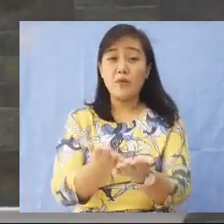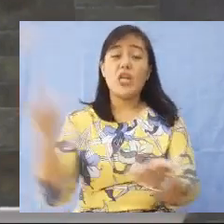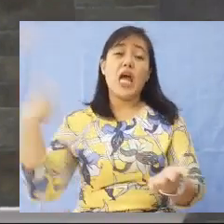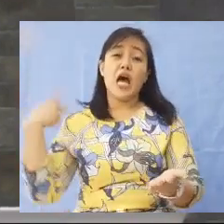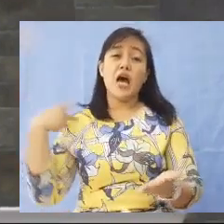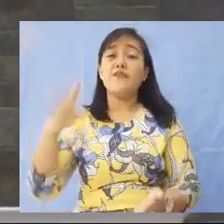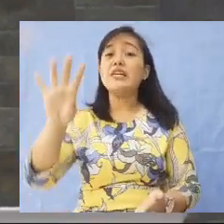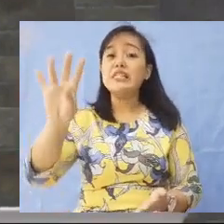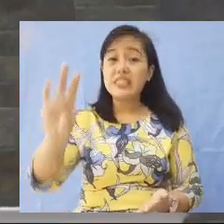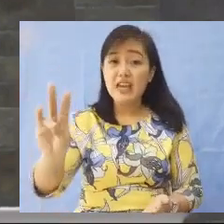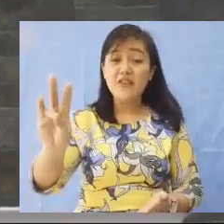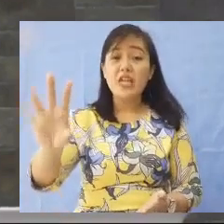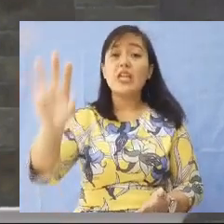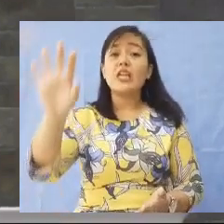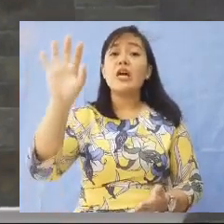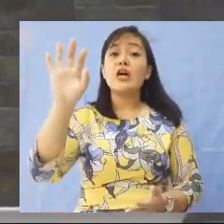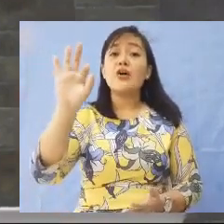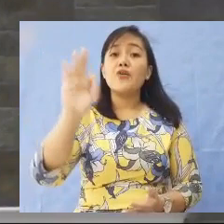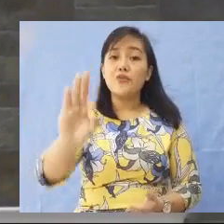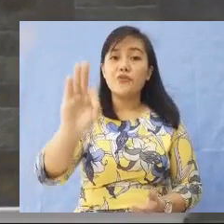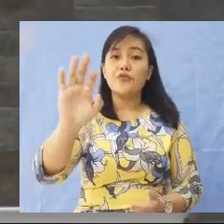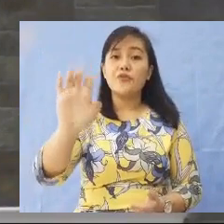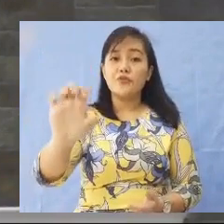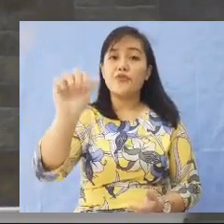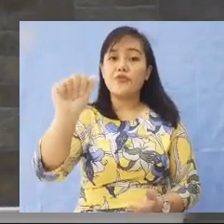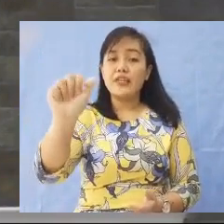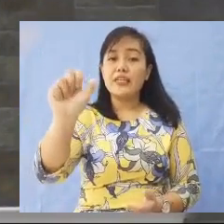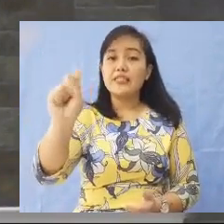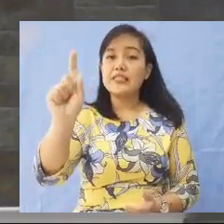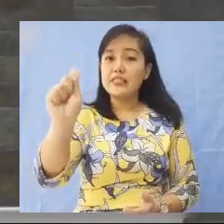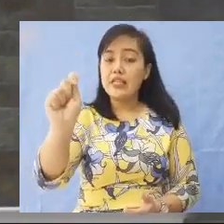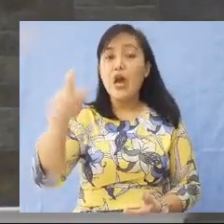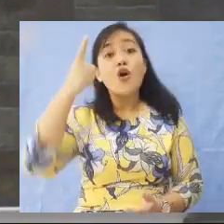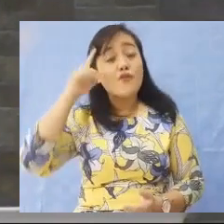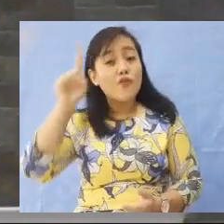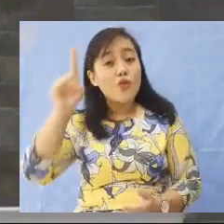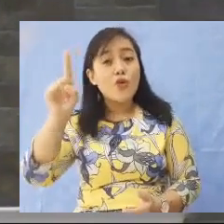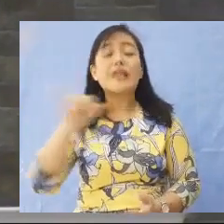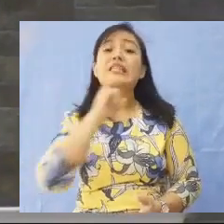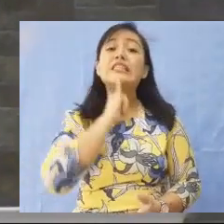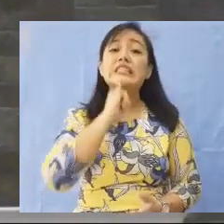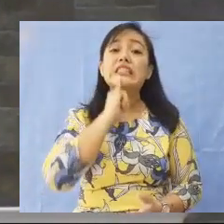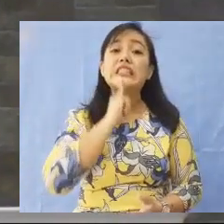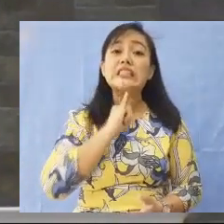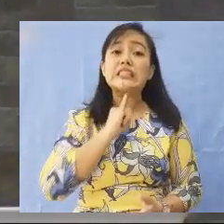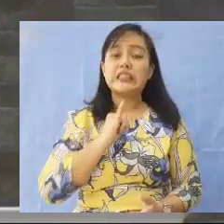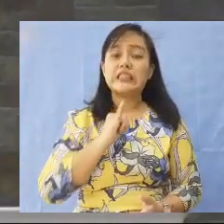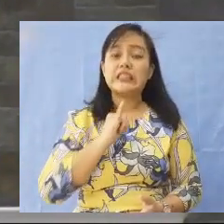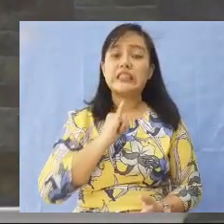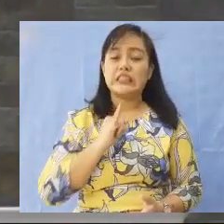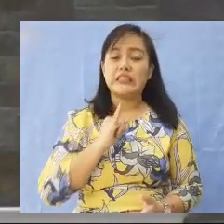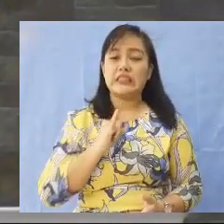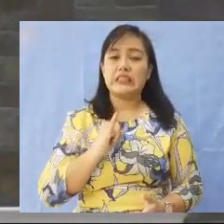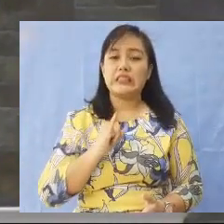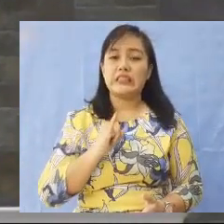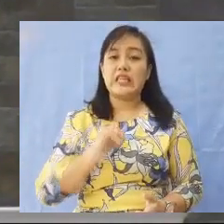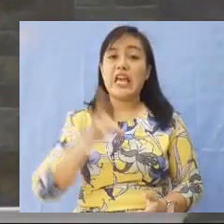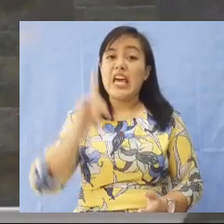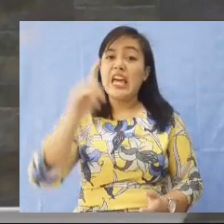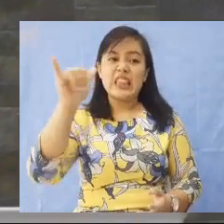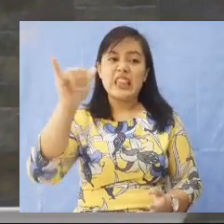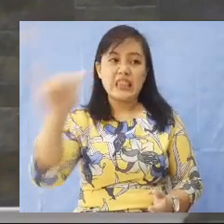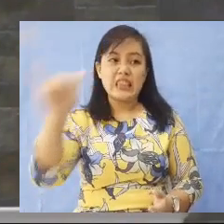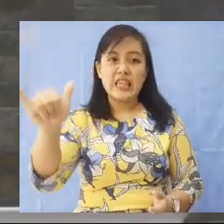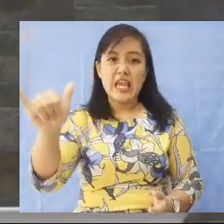na mga festivals nila na ipinagdiriwang nila yan all throughout the year. Now, isa sa mga